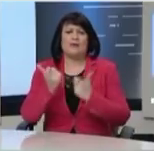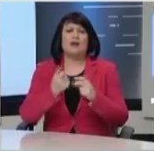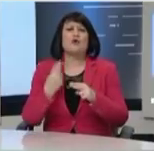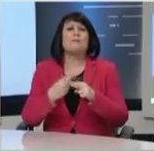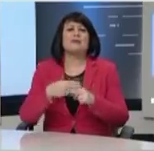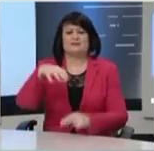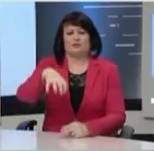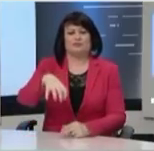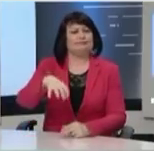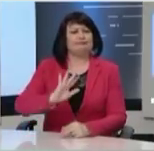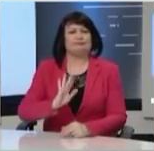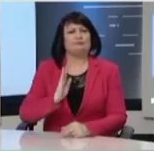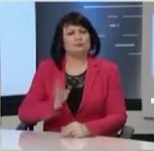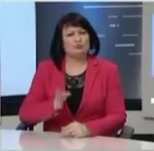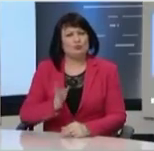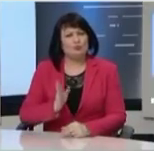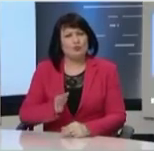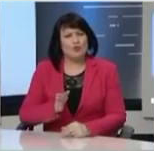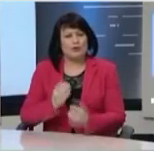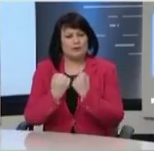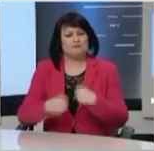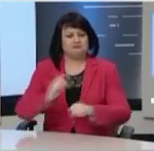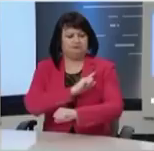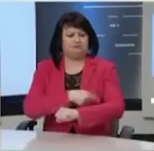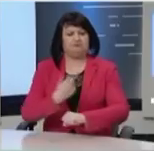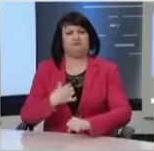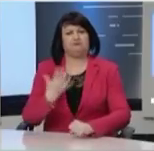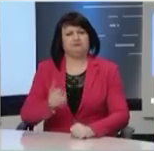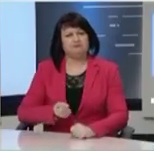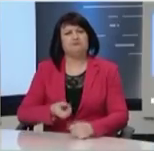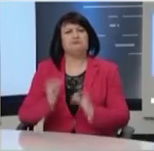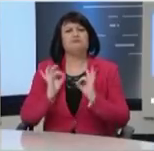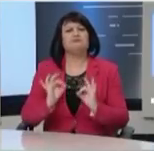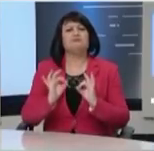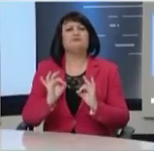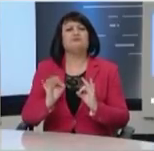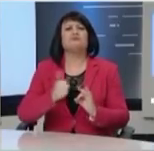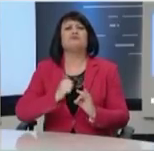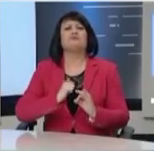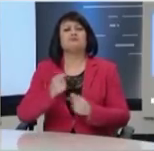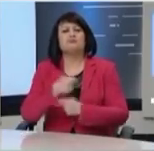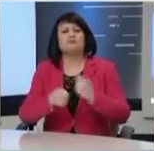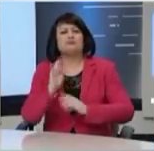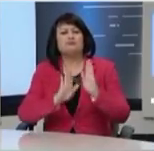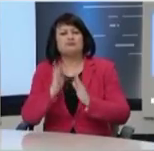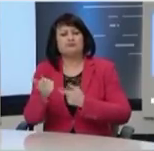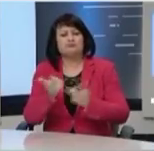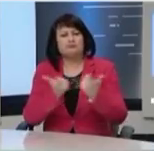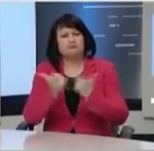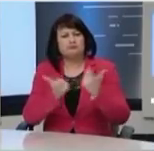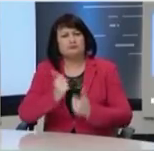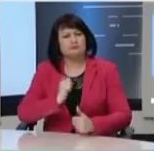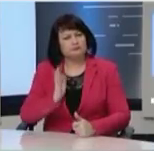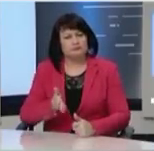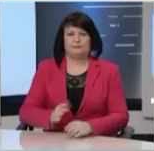τομέα, αλλά μπορεί αυτοδύναμα να επιστρέψει στην κανονικότητα του δανεισμού από τις αγορές. Το